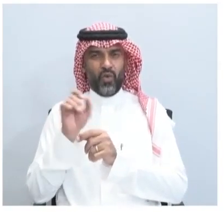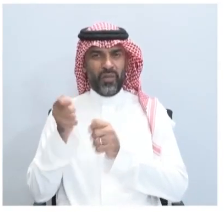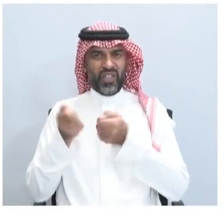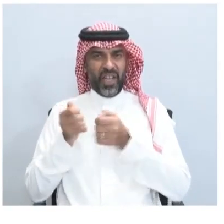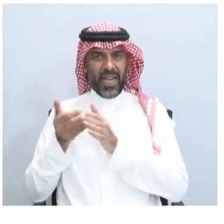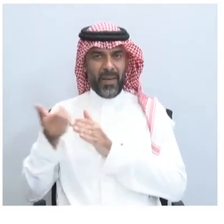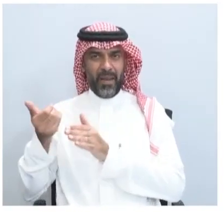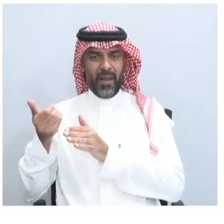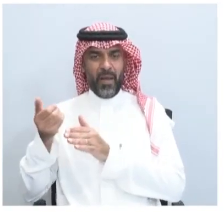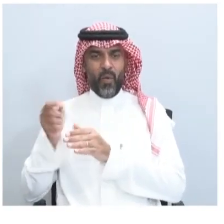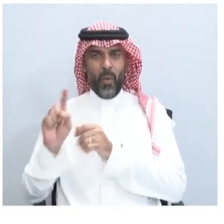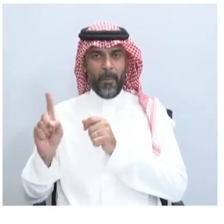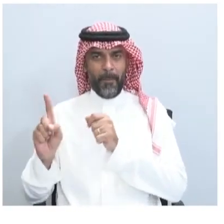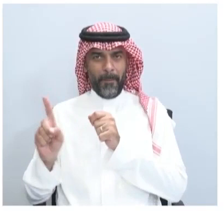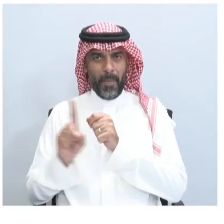والكاف